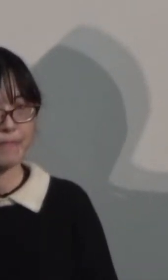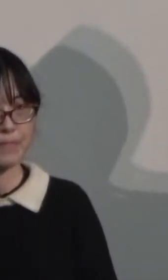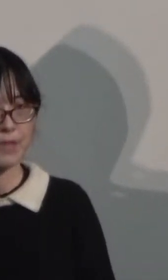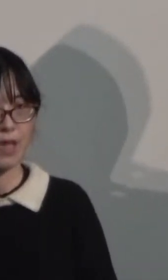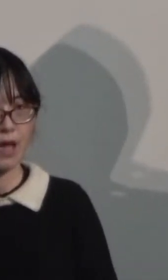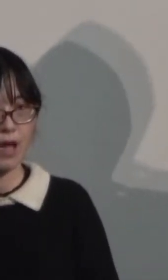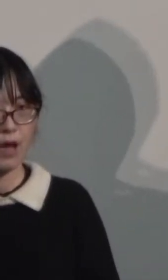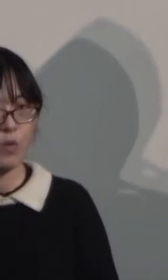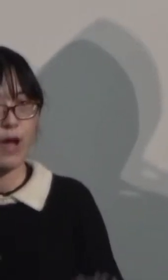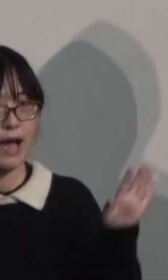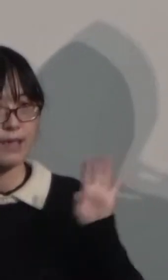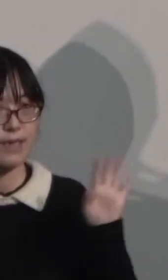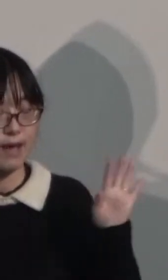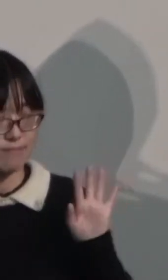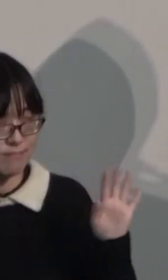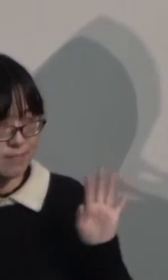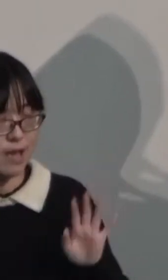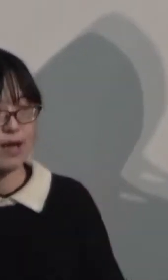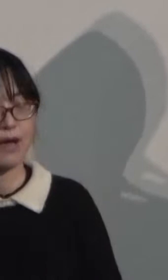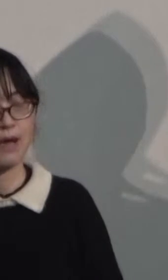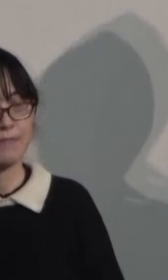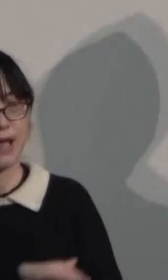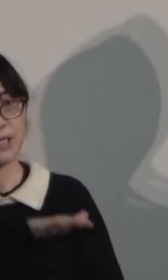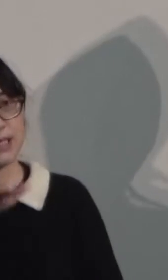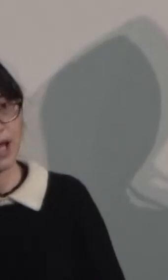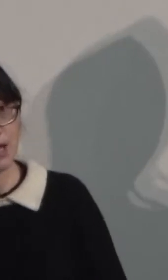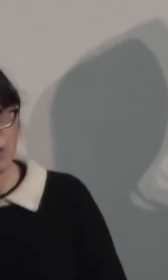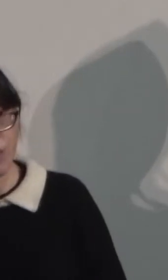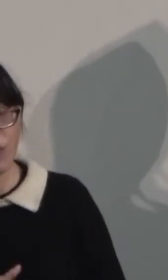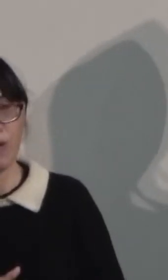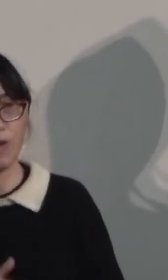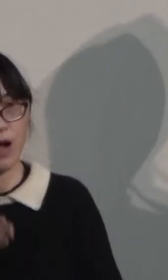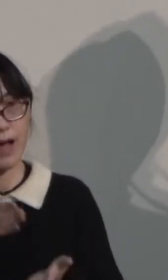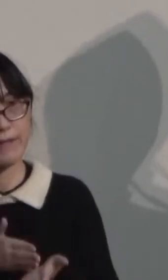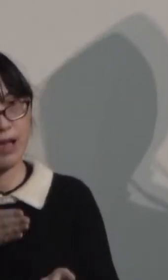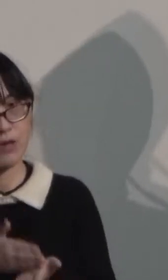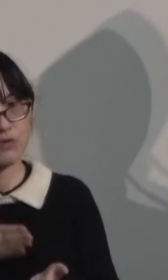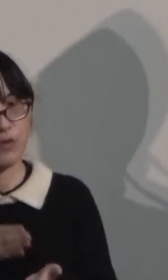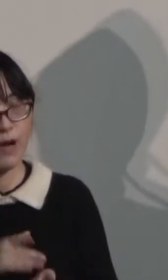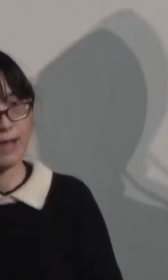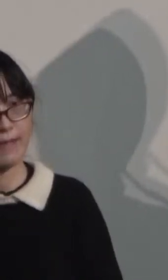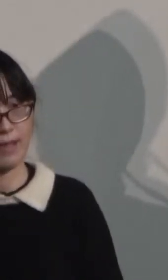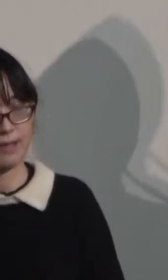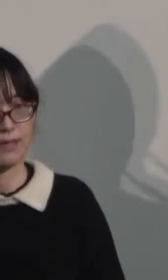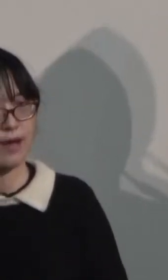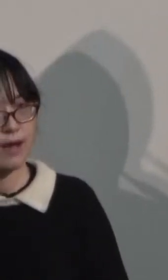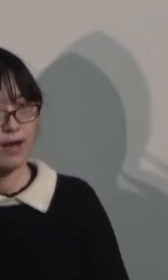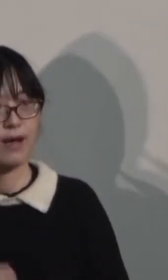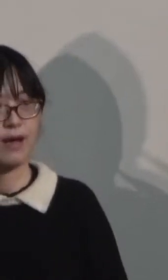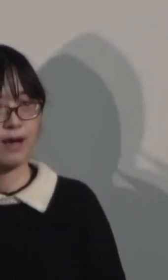このセレブが皆さんに何を語りかけてくれていますか。